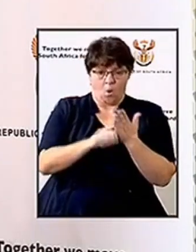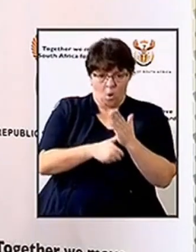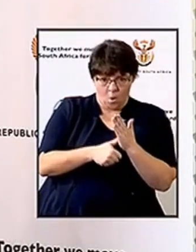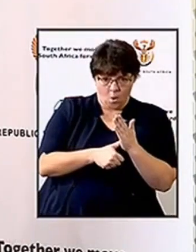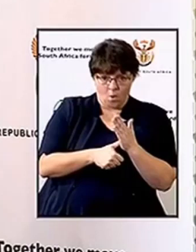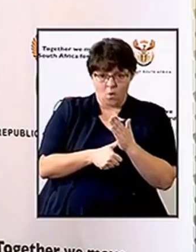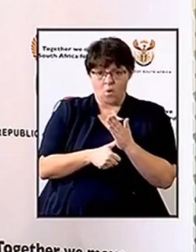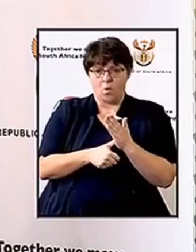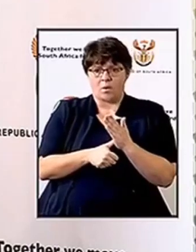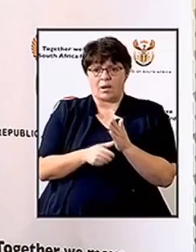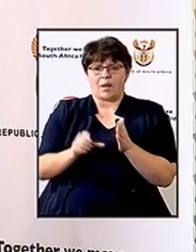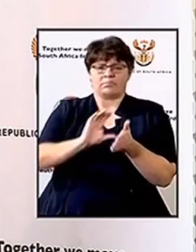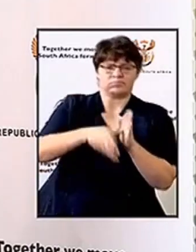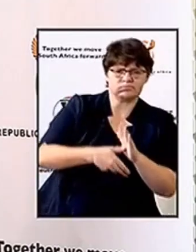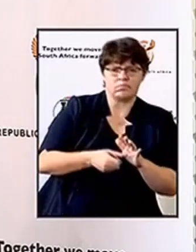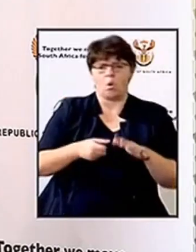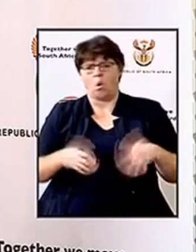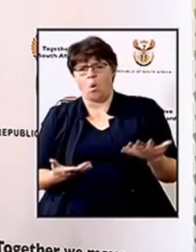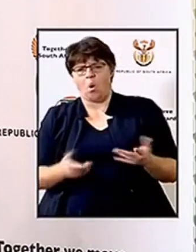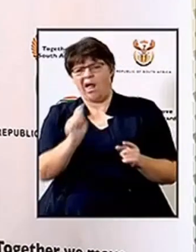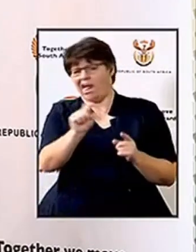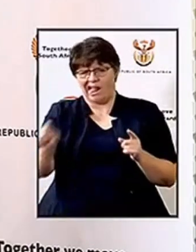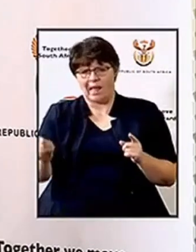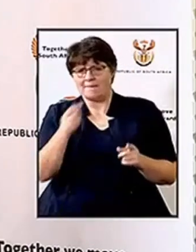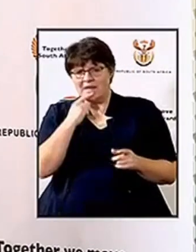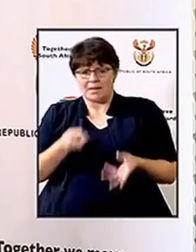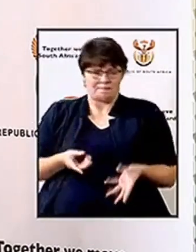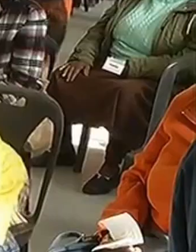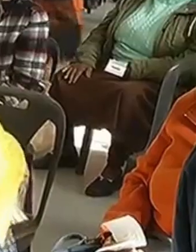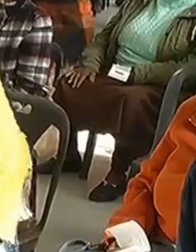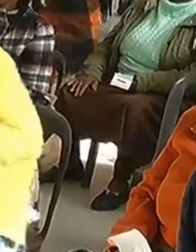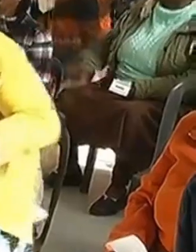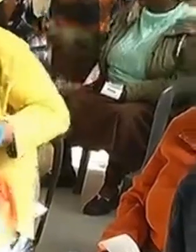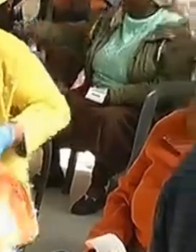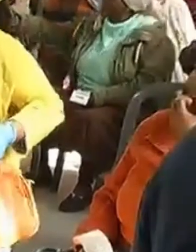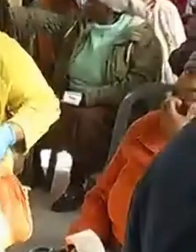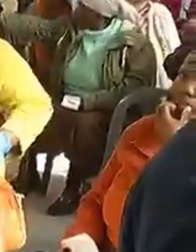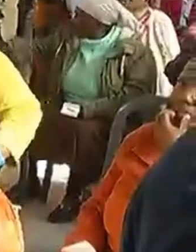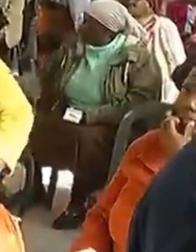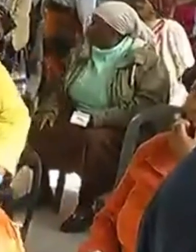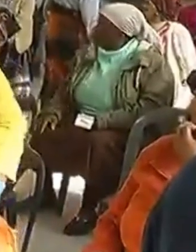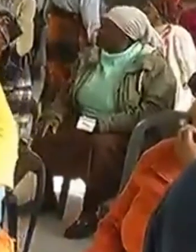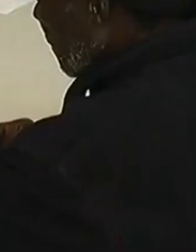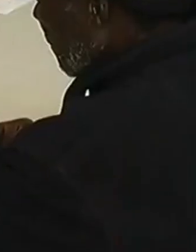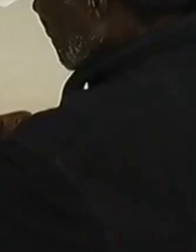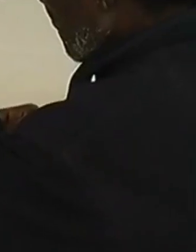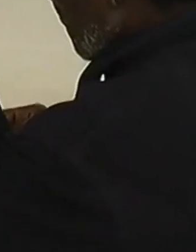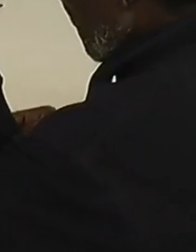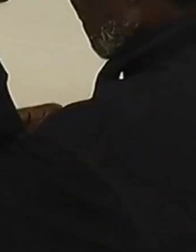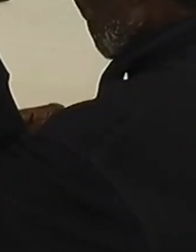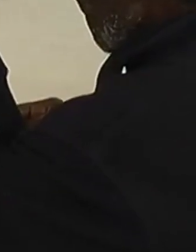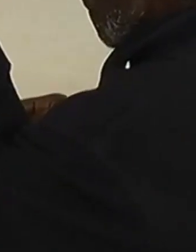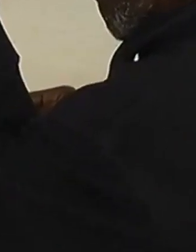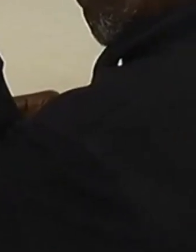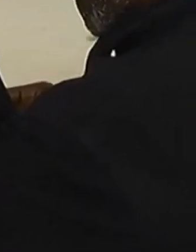nina aniqualify. Mangabe sokhona igrant oyitholayo angeke uqualify. uHulumeni uxolisile kakhulu ebantwini abadala njengoba